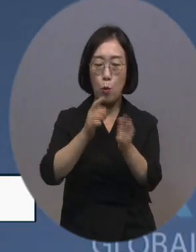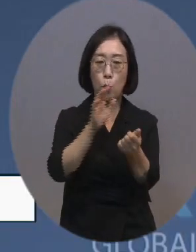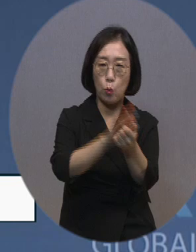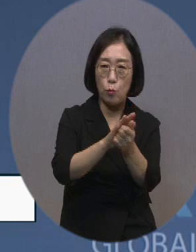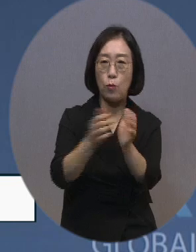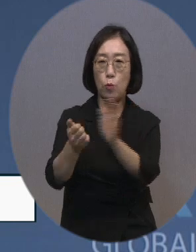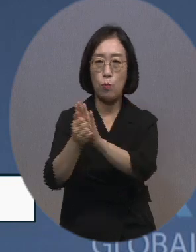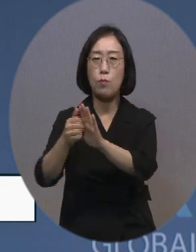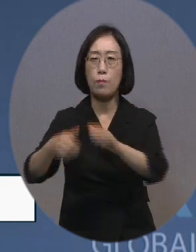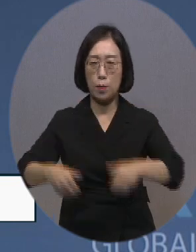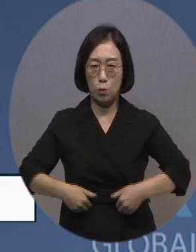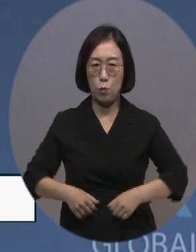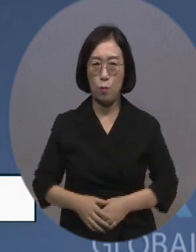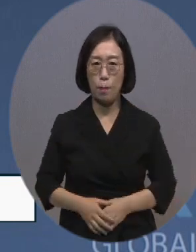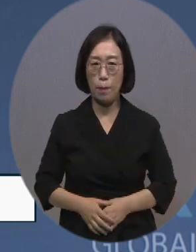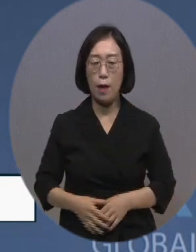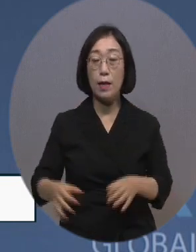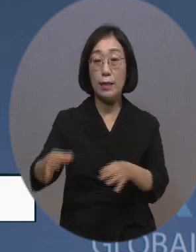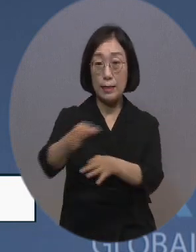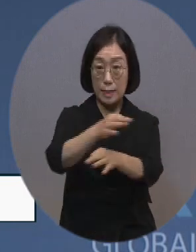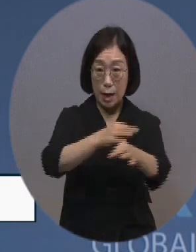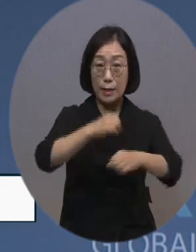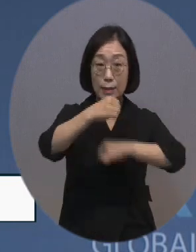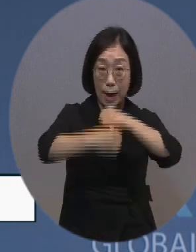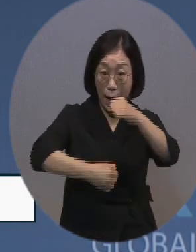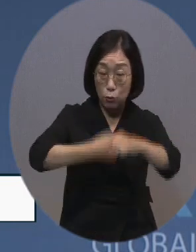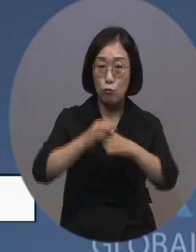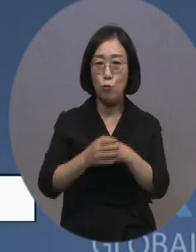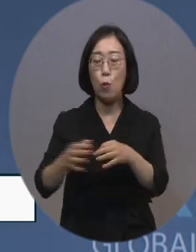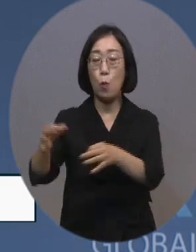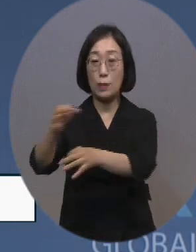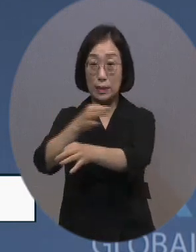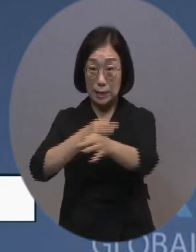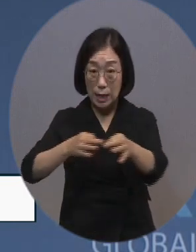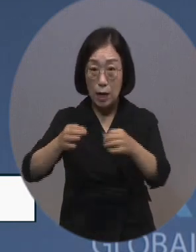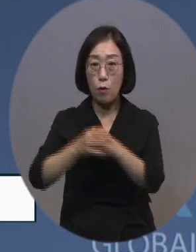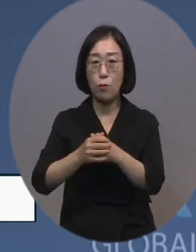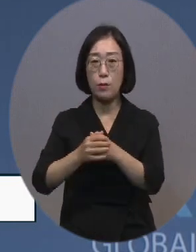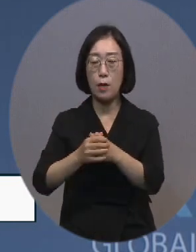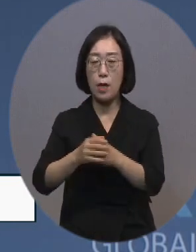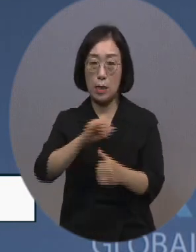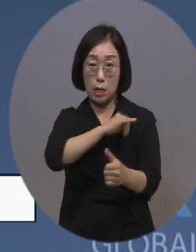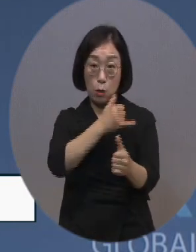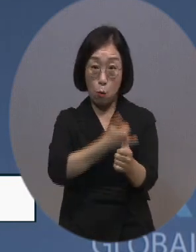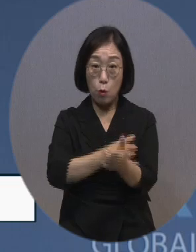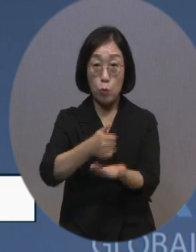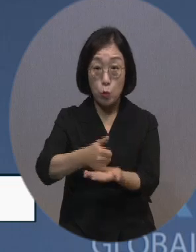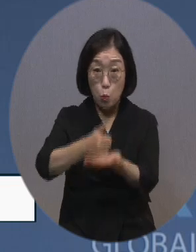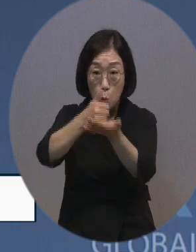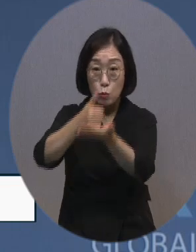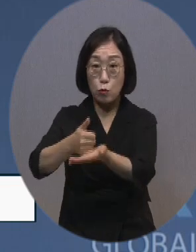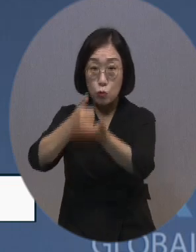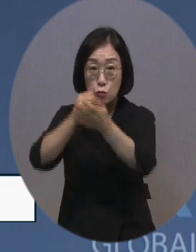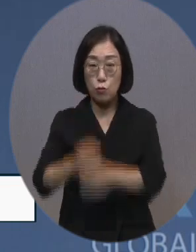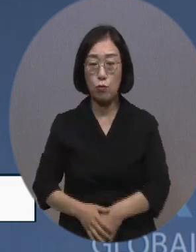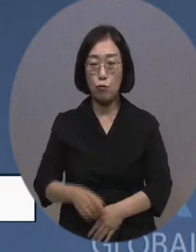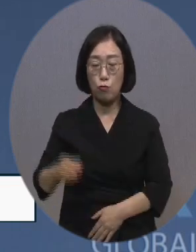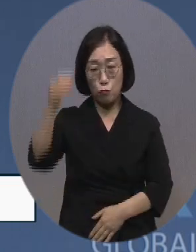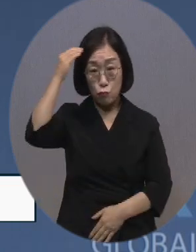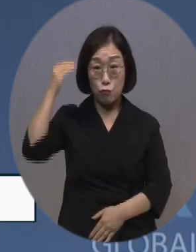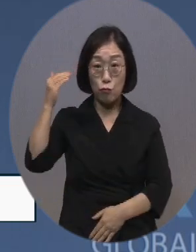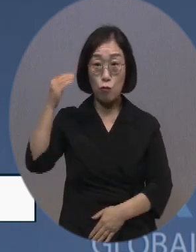자유민주주의와 시장경제, 법치주의, 인권 존중과 같은 우리의 헌법적